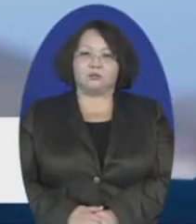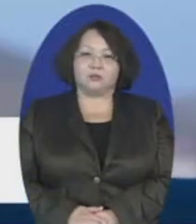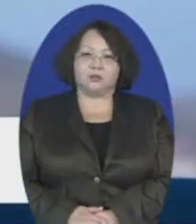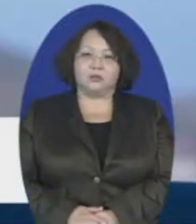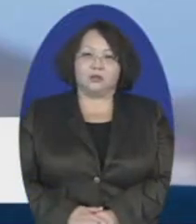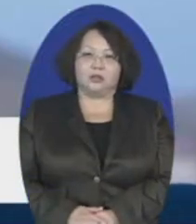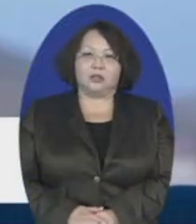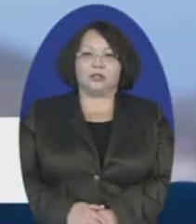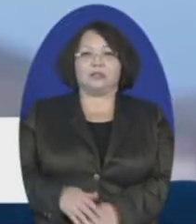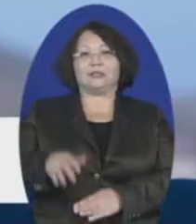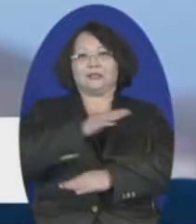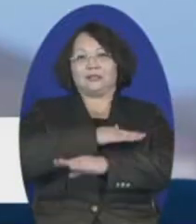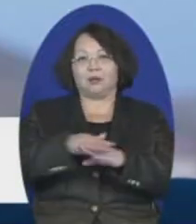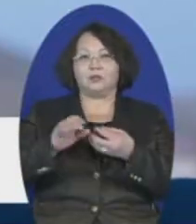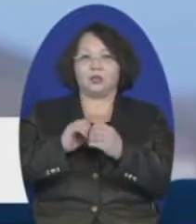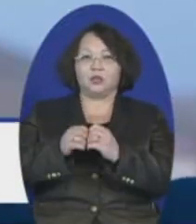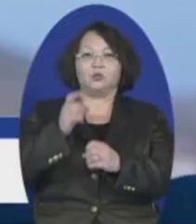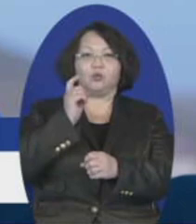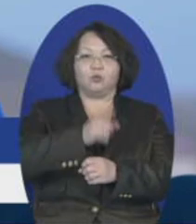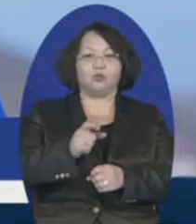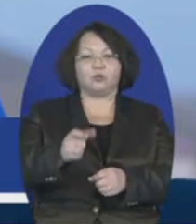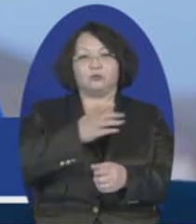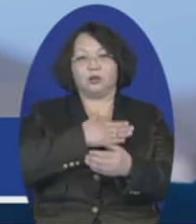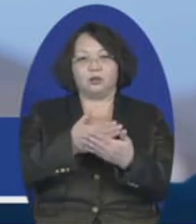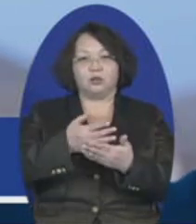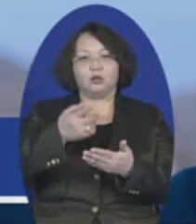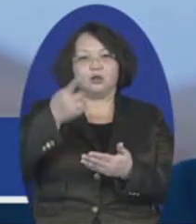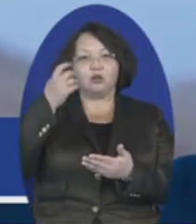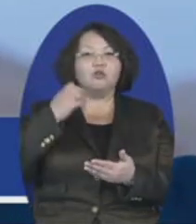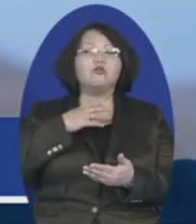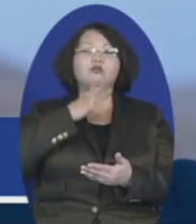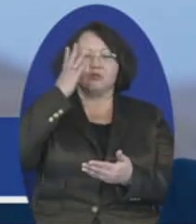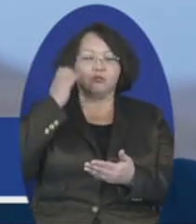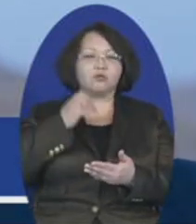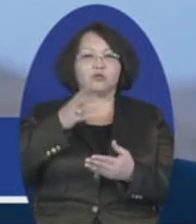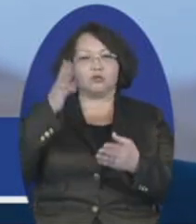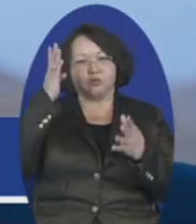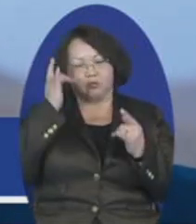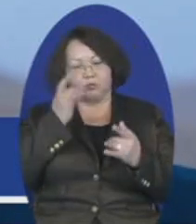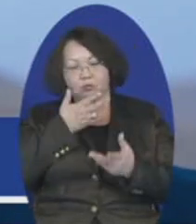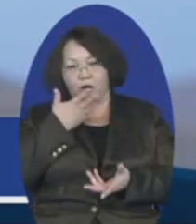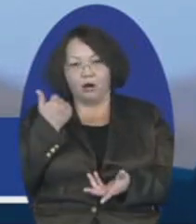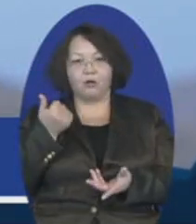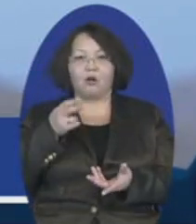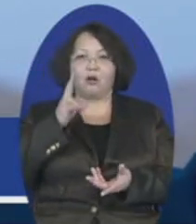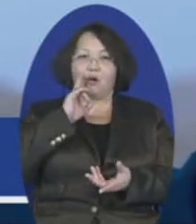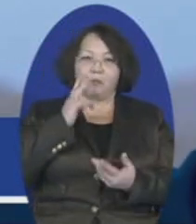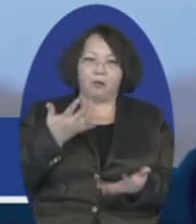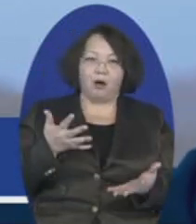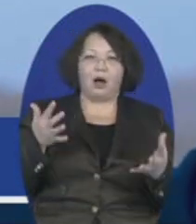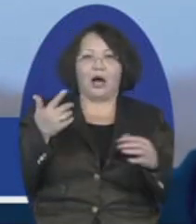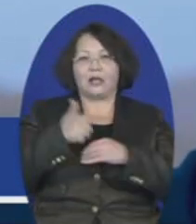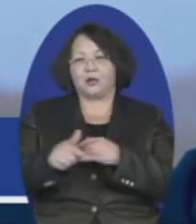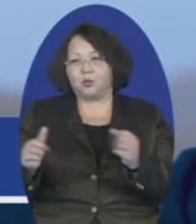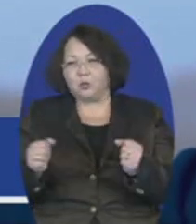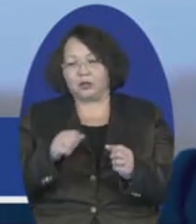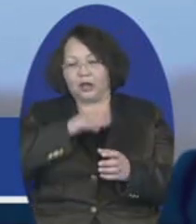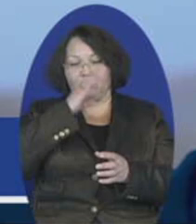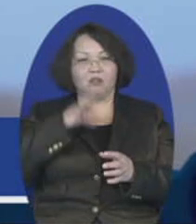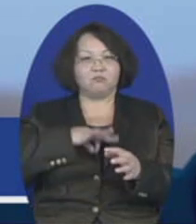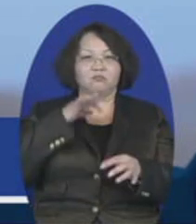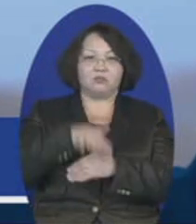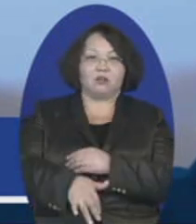Замчтай их баярлж байна. Үнэхээр одоо өдөр шөнөгүй нойр хоолгүй халуунд олж хүүтэнд хөрч одоо энэ ажлыг ямарсан энэ жилдээ